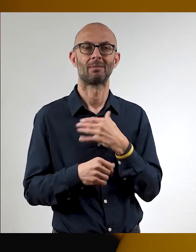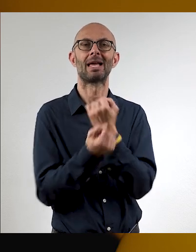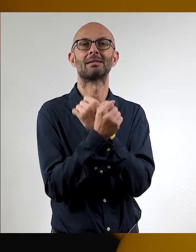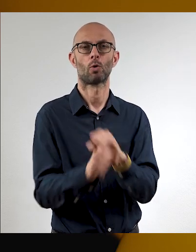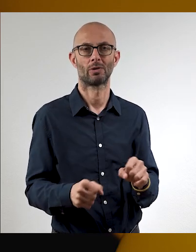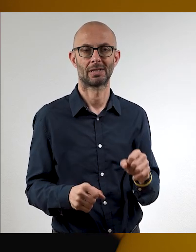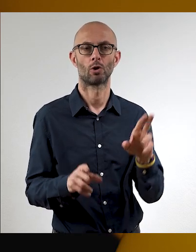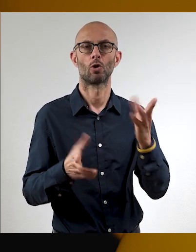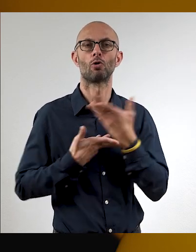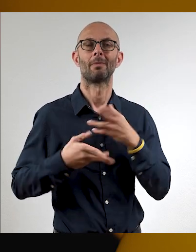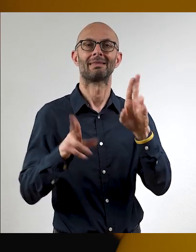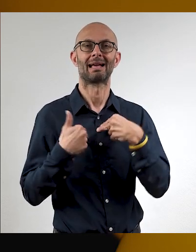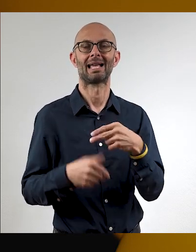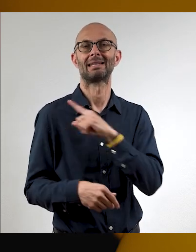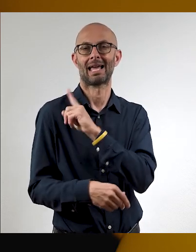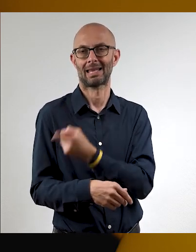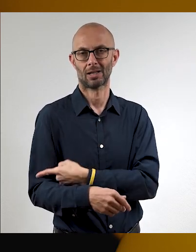sprostiti, dobiti nazaj energijo,